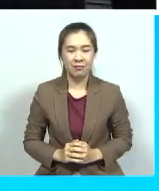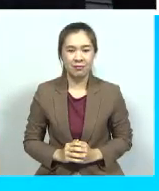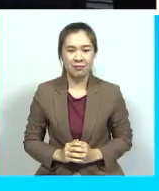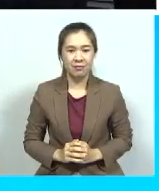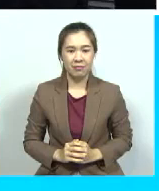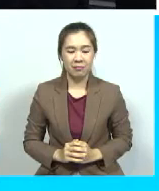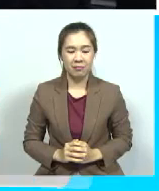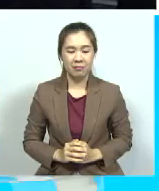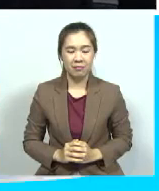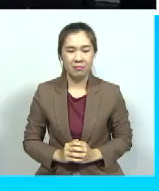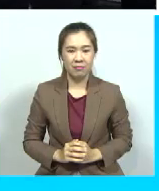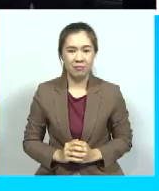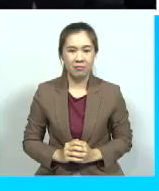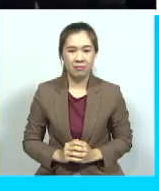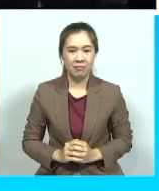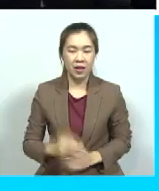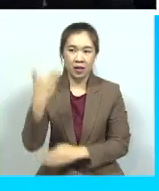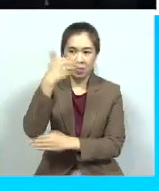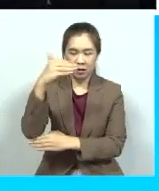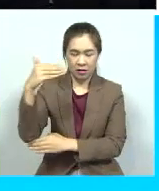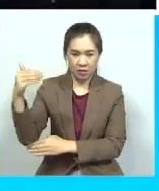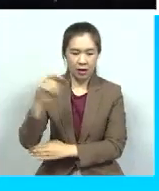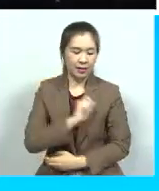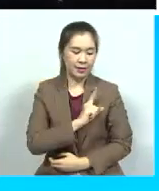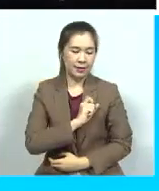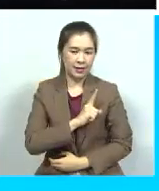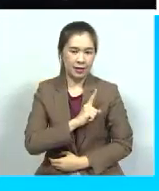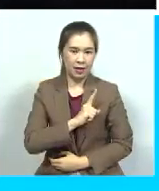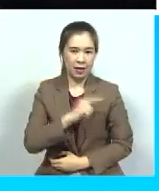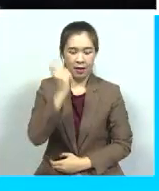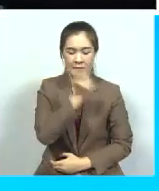จักปกป้องเทิดทูนสถาบันชาติศาสนาพระมหากษัต